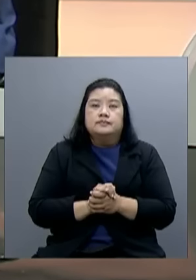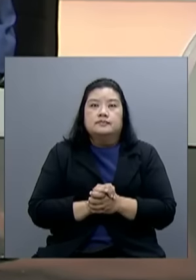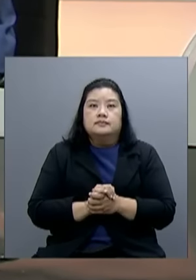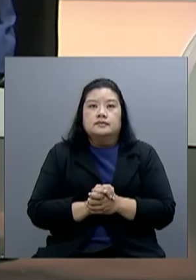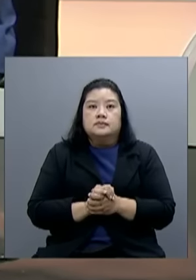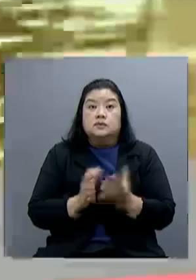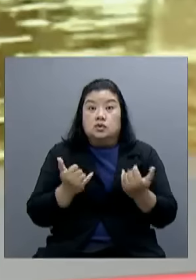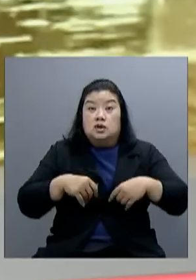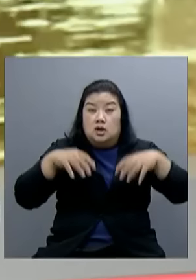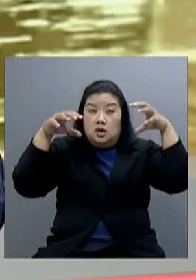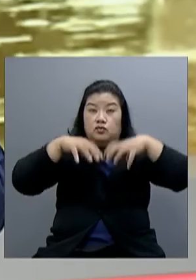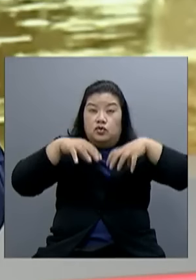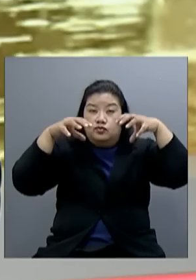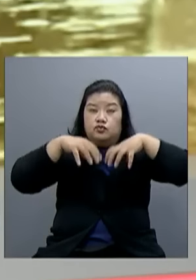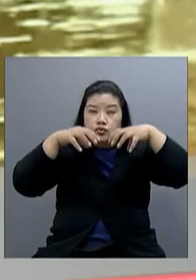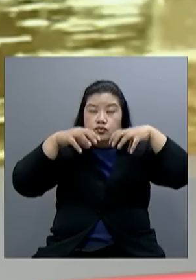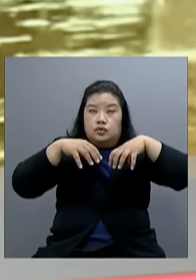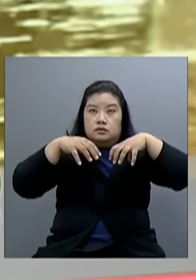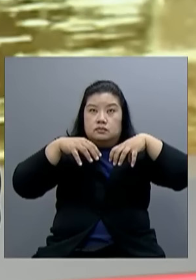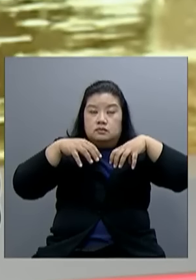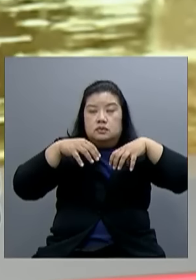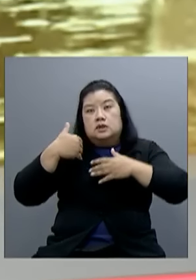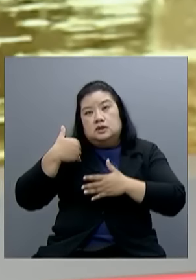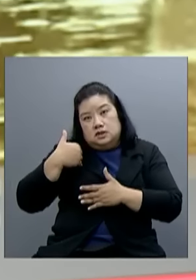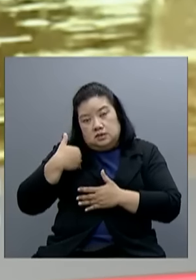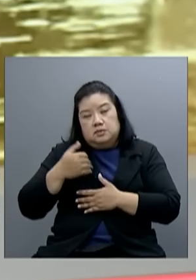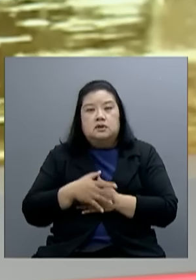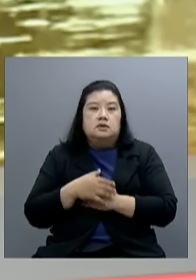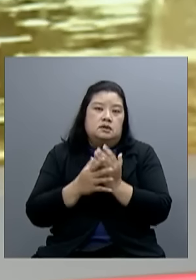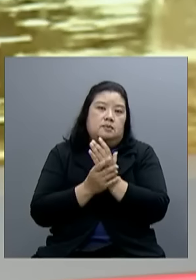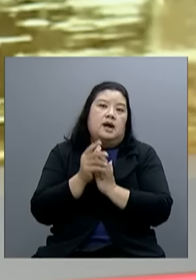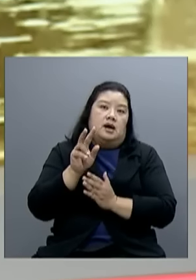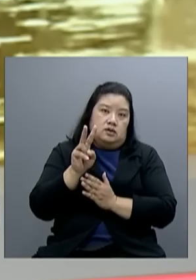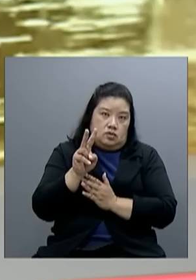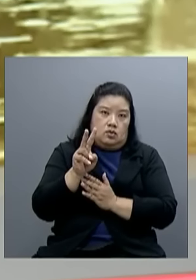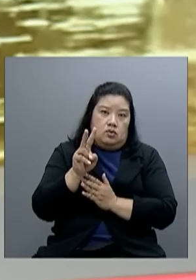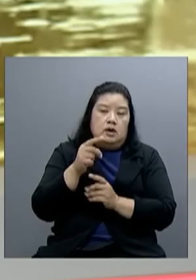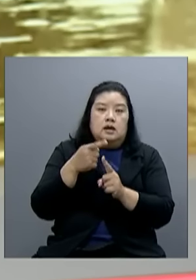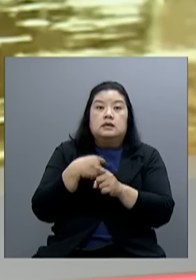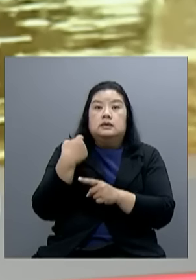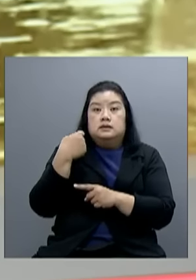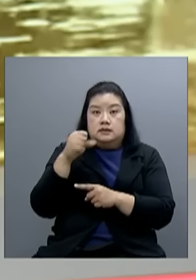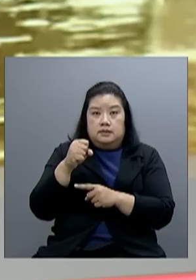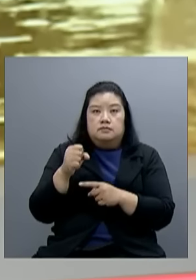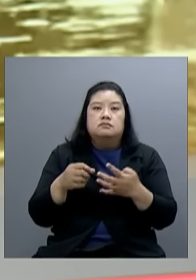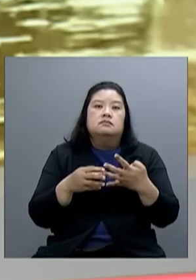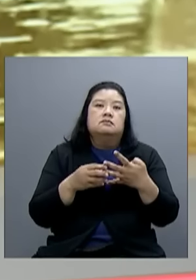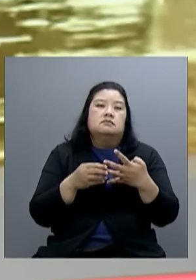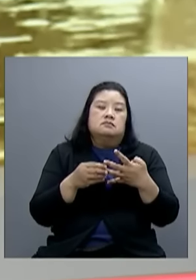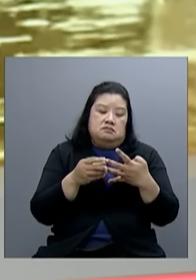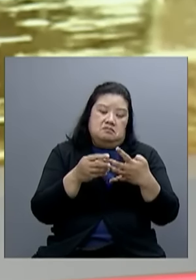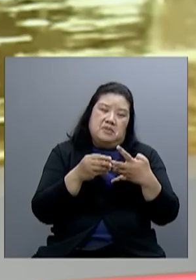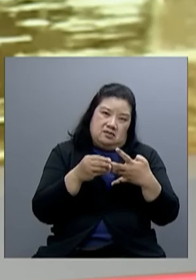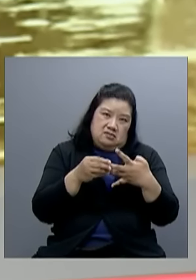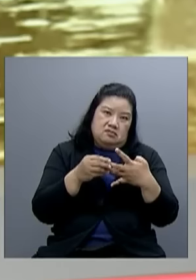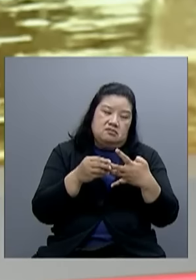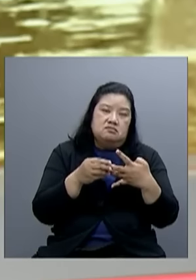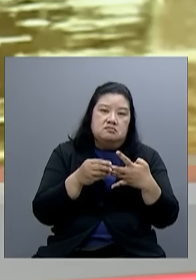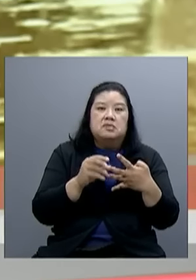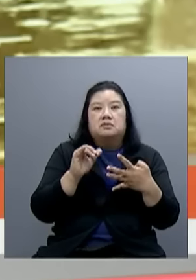นี้ครับก็คืออยู่ในช่วงของ2สัปดาห์ของเดือนตุลายังมีการสวิงนะครับว่ า ในช่วงของกล